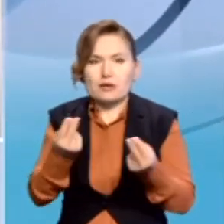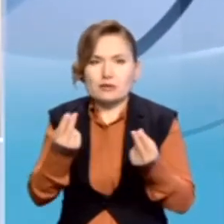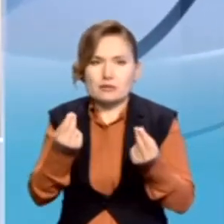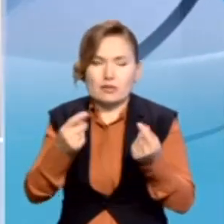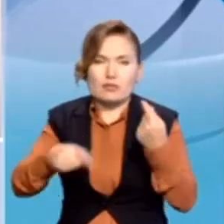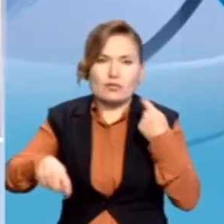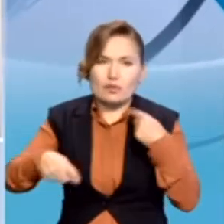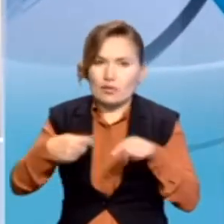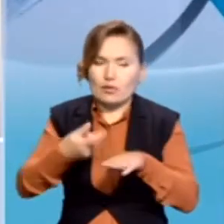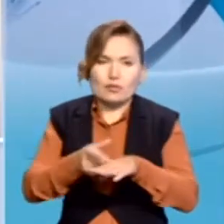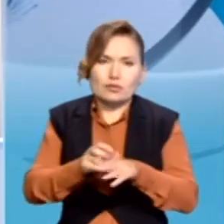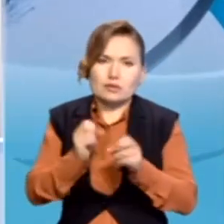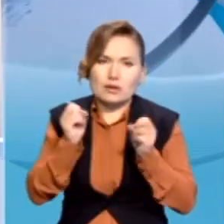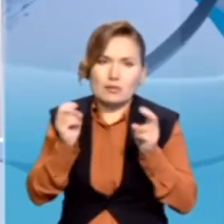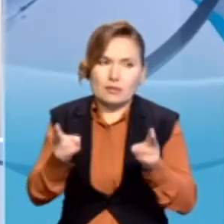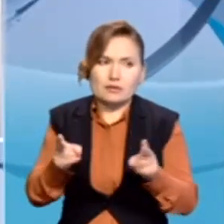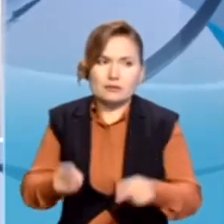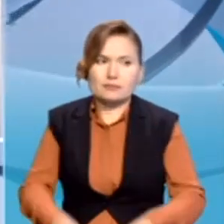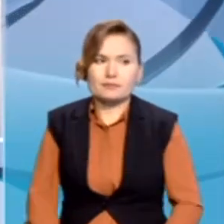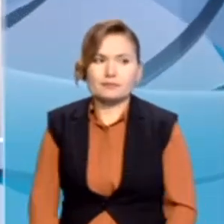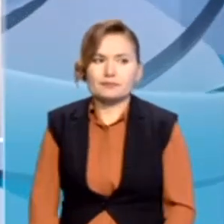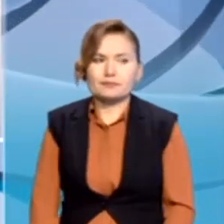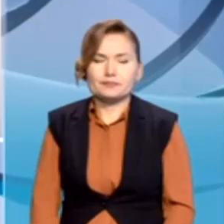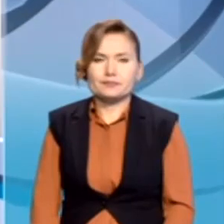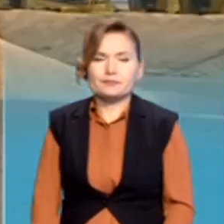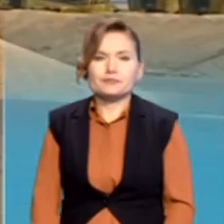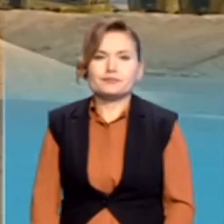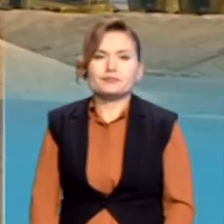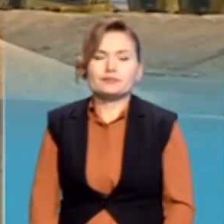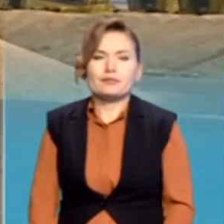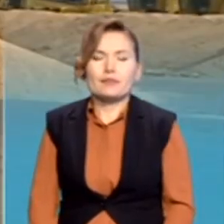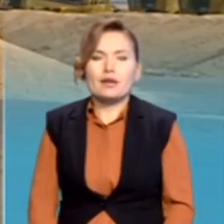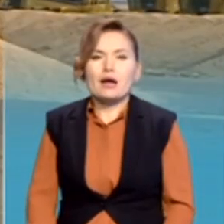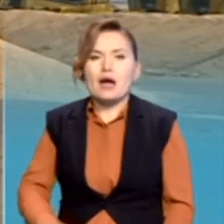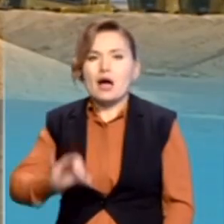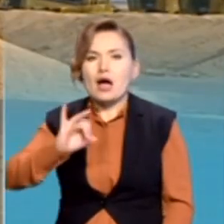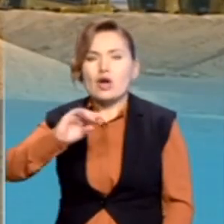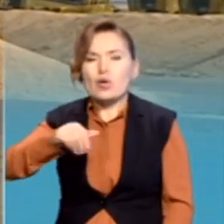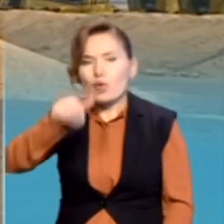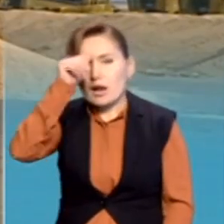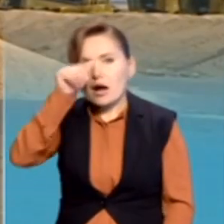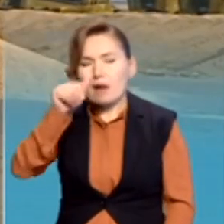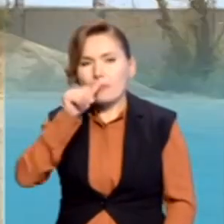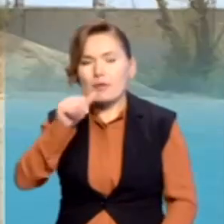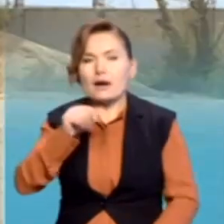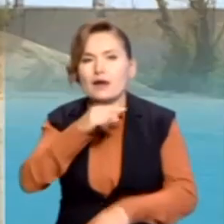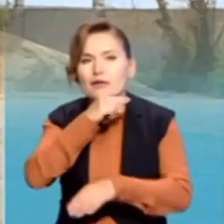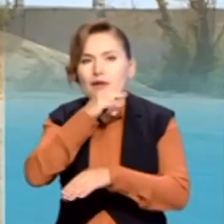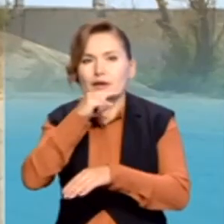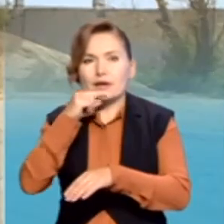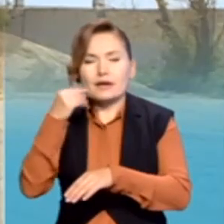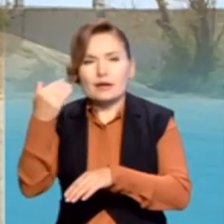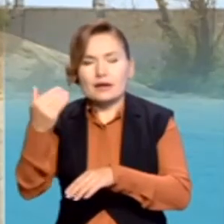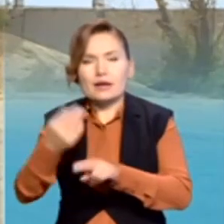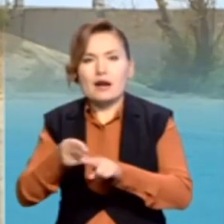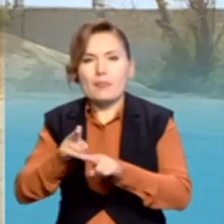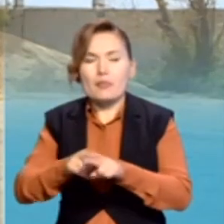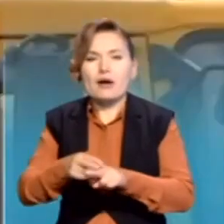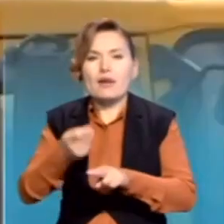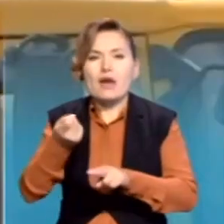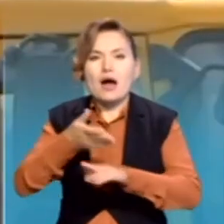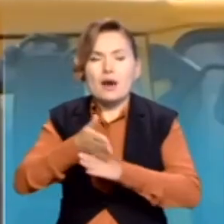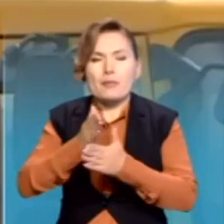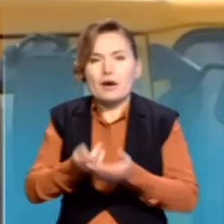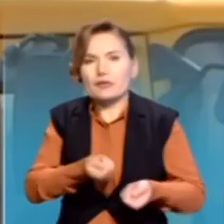зиян шегіп қалуымыз өте қауіпі бар болып тұр. Шілде айынан бері Ресей астық экспортына шектеуді алып тастады. Қазір бидай